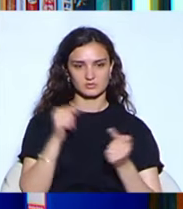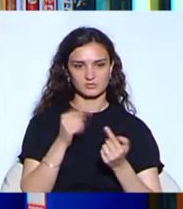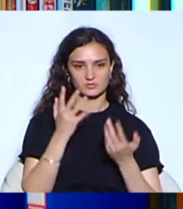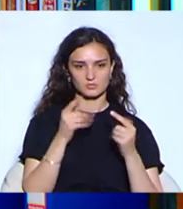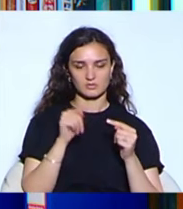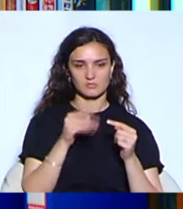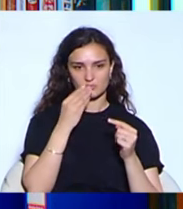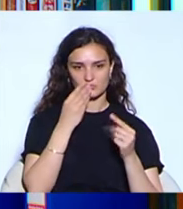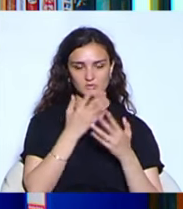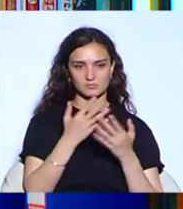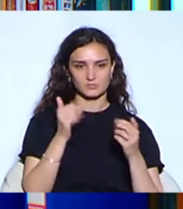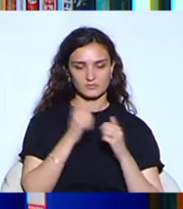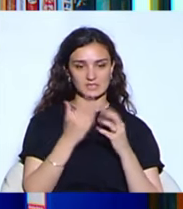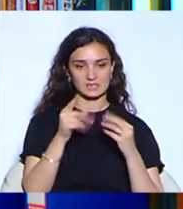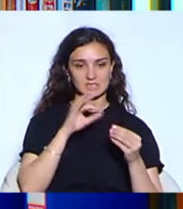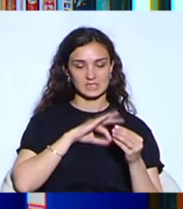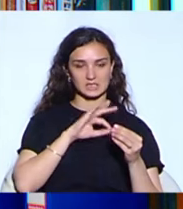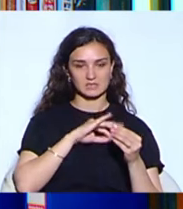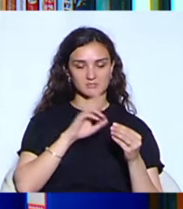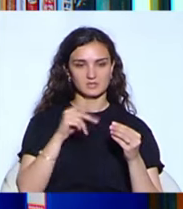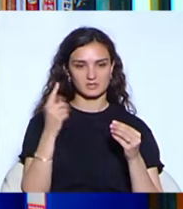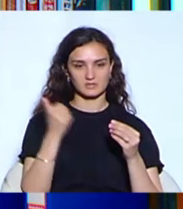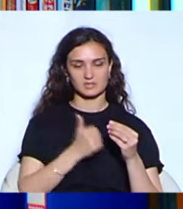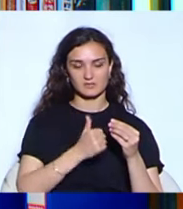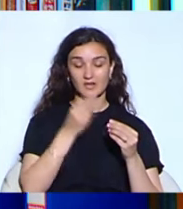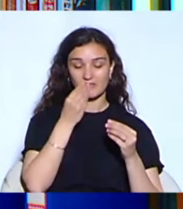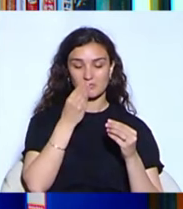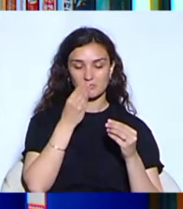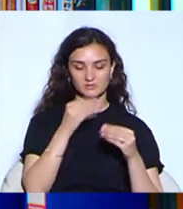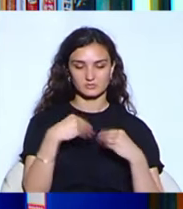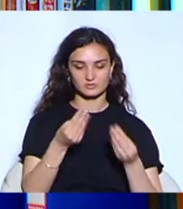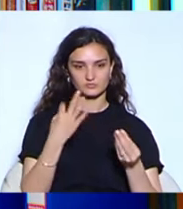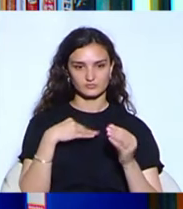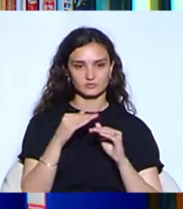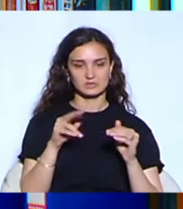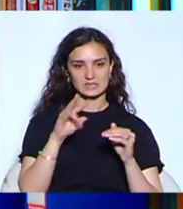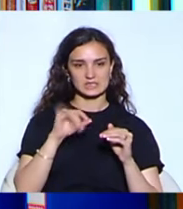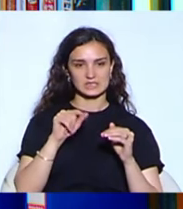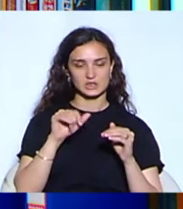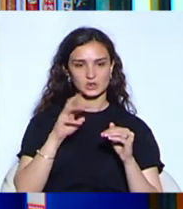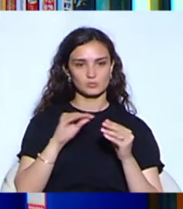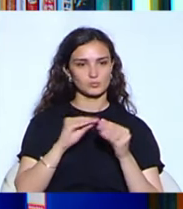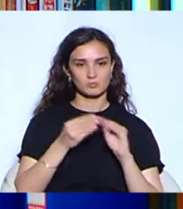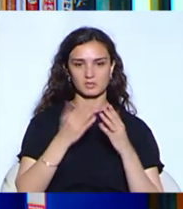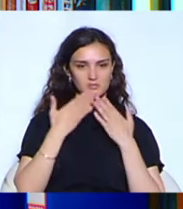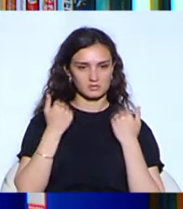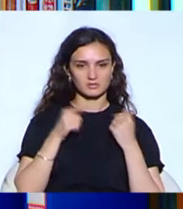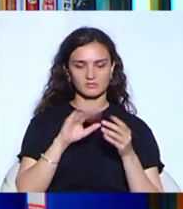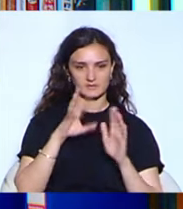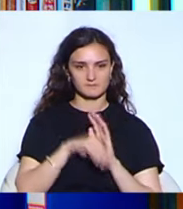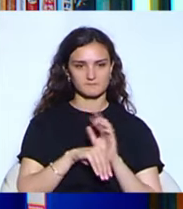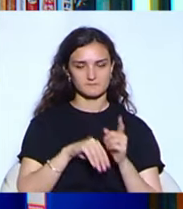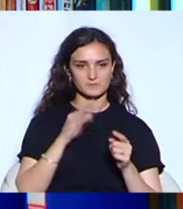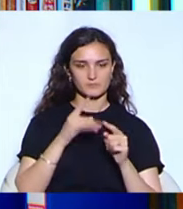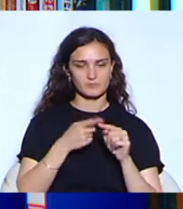თუ ამ პროდუქტებს თქვენ ყოველდღიურად იყენებთ და კვირის რაციონში თქვენ შვილს აქვს, თქვენ ლითიუმის ხარვეზი არ გაქვთ თეორიულად,